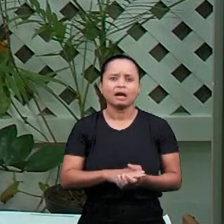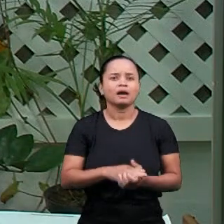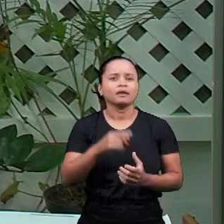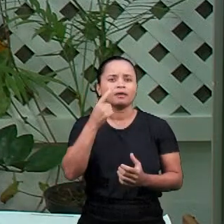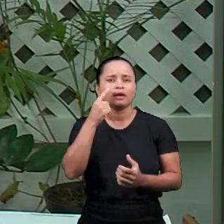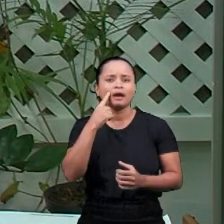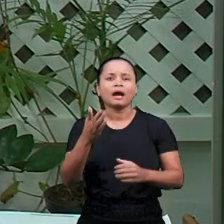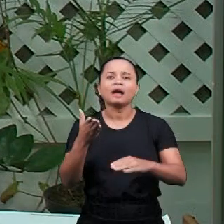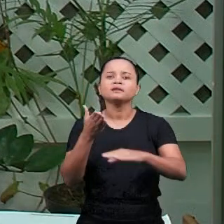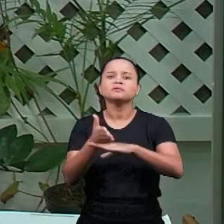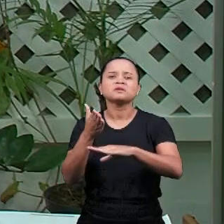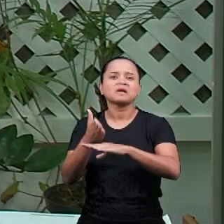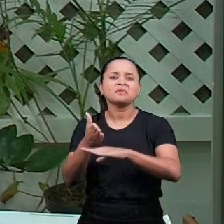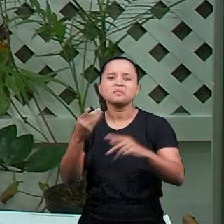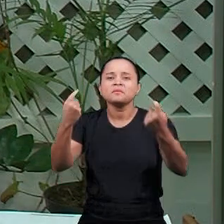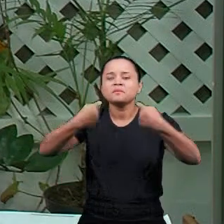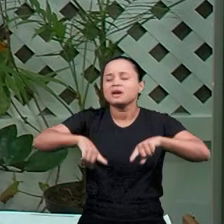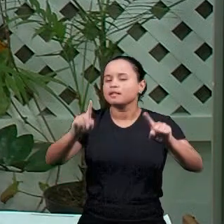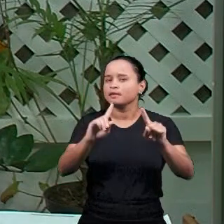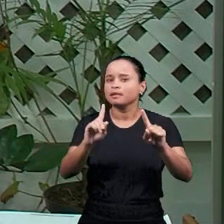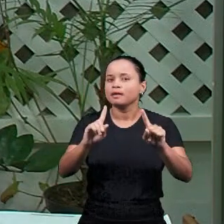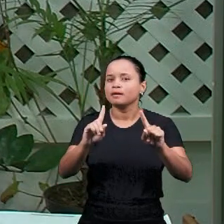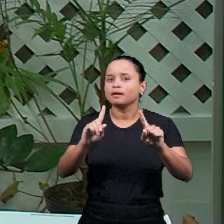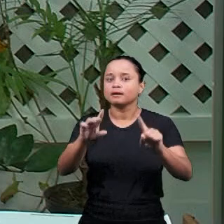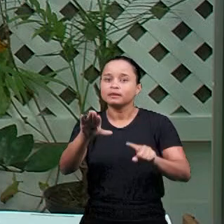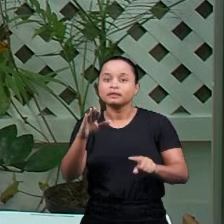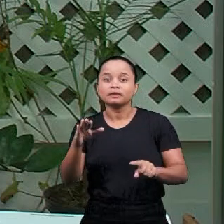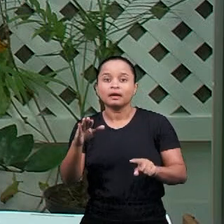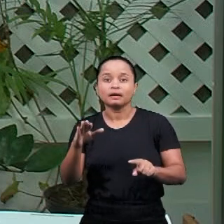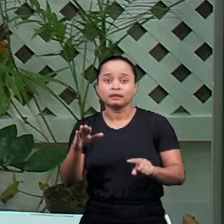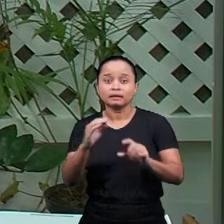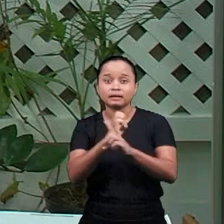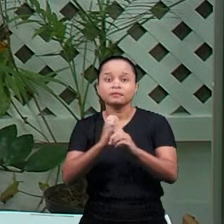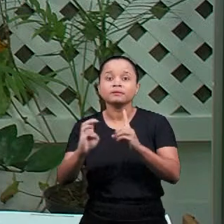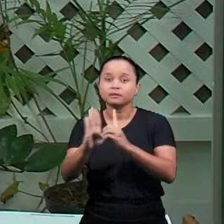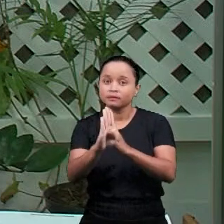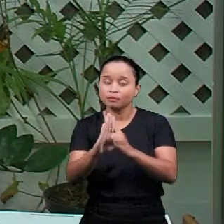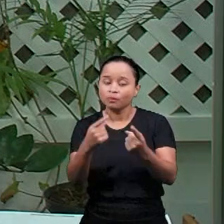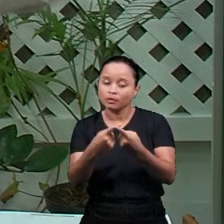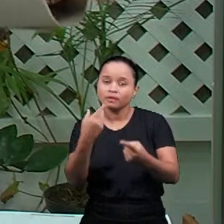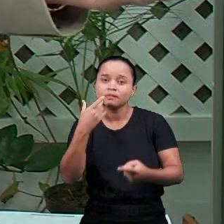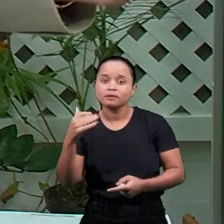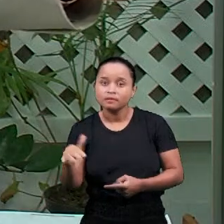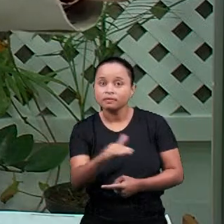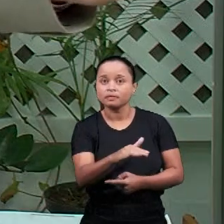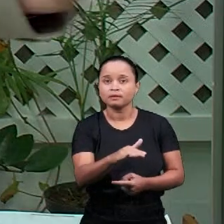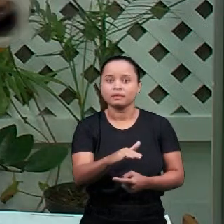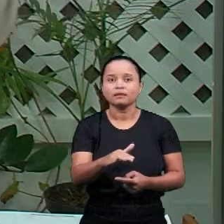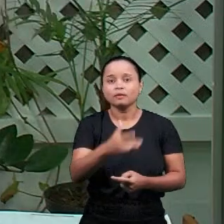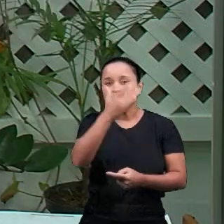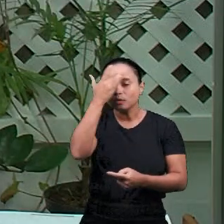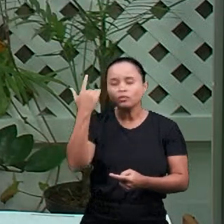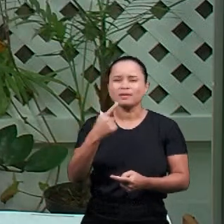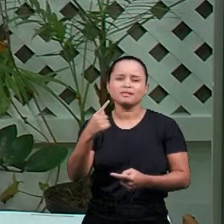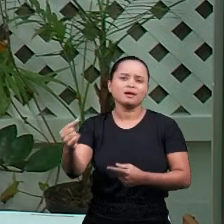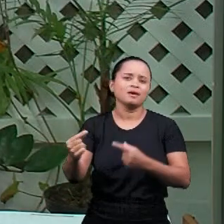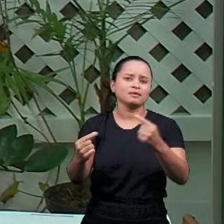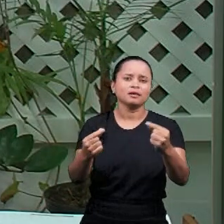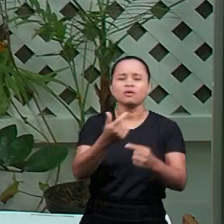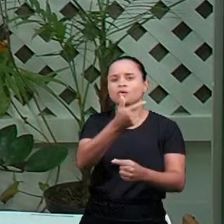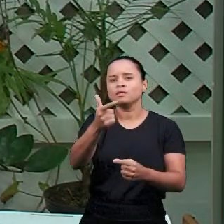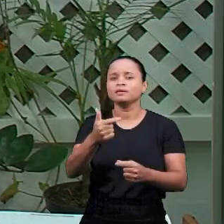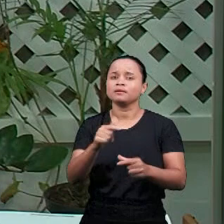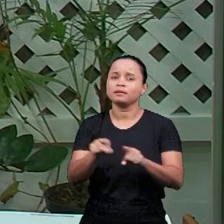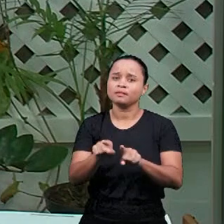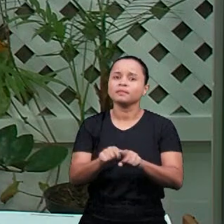ils ne vont pas écouter ce qui se passe à l'école biblique pour les enfants. Donc, beaucoup quittent la transmission, quittent pour le